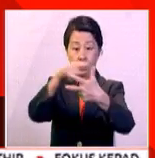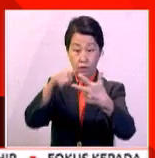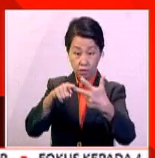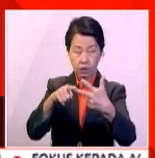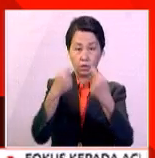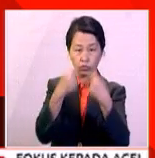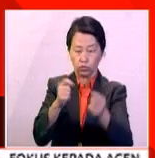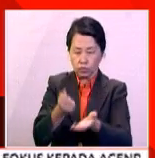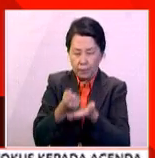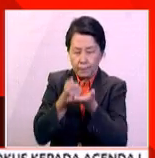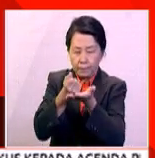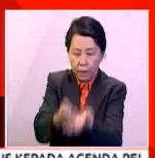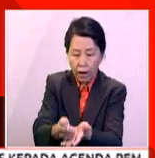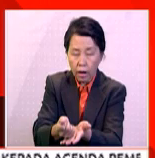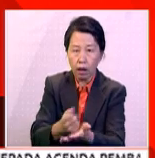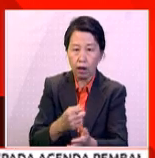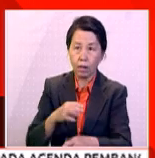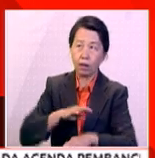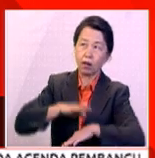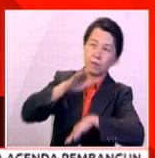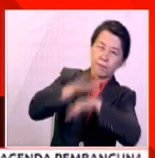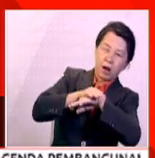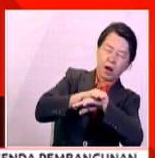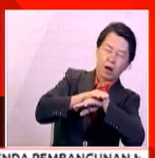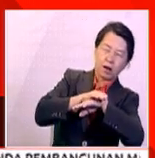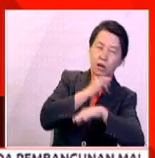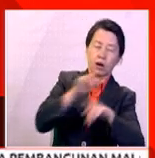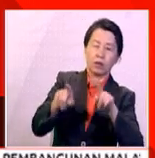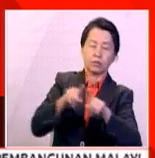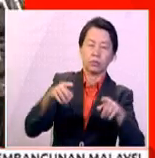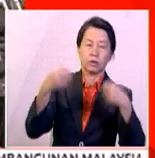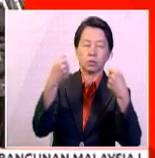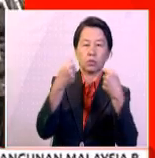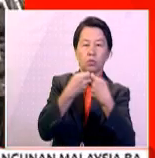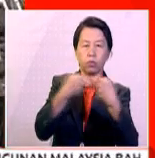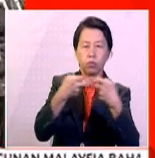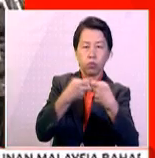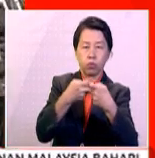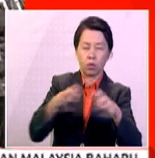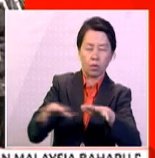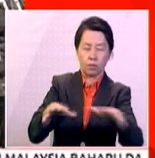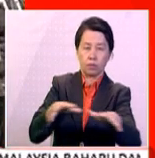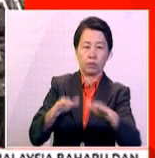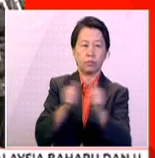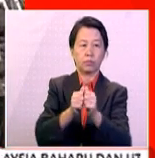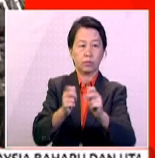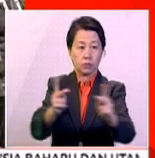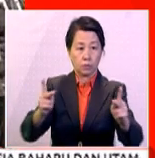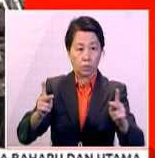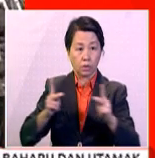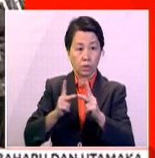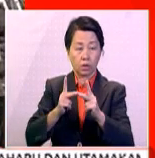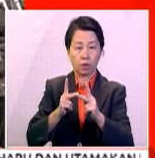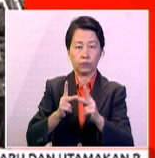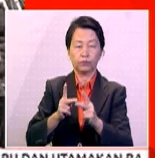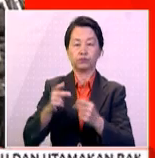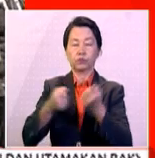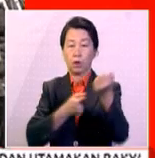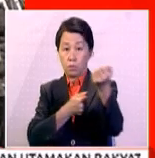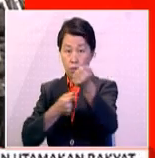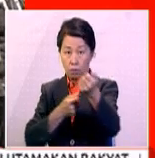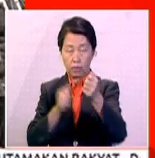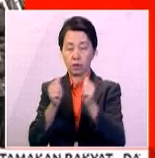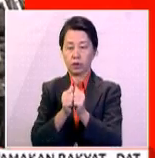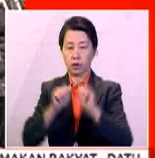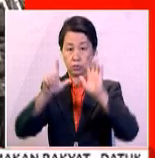yang cuba membantu mangsa tersepit bagaimanapun terkena renjatan elektrik di kawasan runtuhan. Sebuah jentera bomba dengan